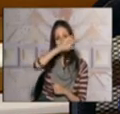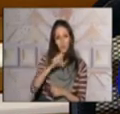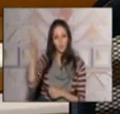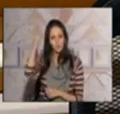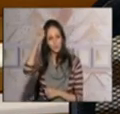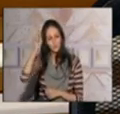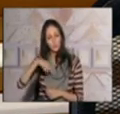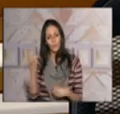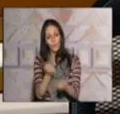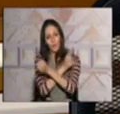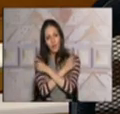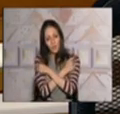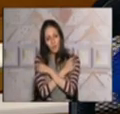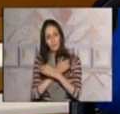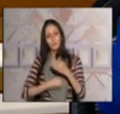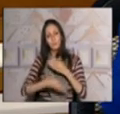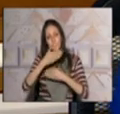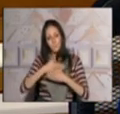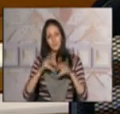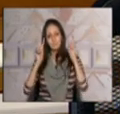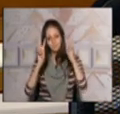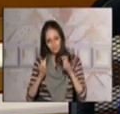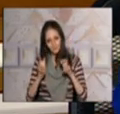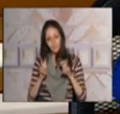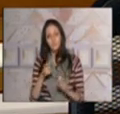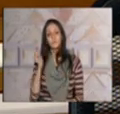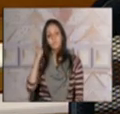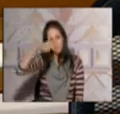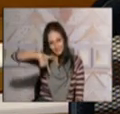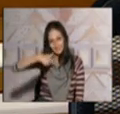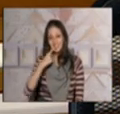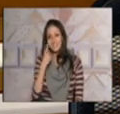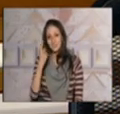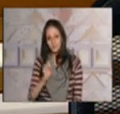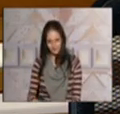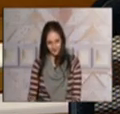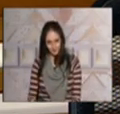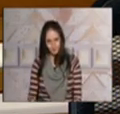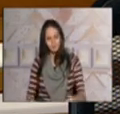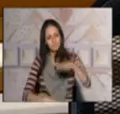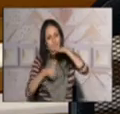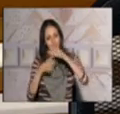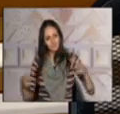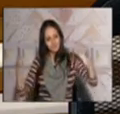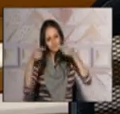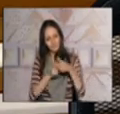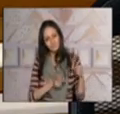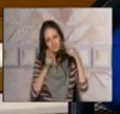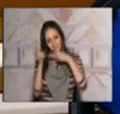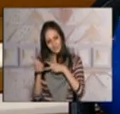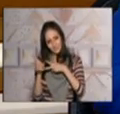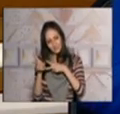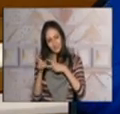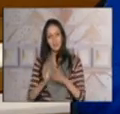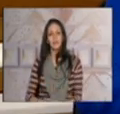توقف 6 سنوات. مع الهاتف الان الخبير السياحي محمد فاروق رئيس لجنه السياحه الالكترونيه